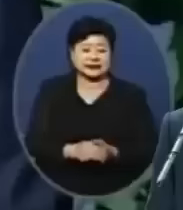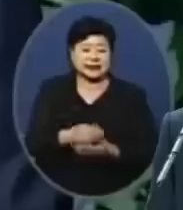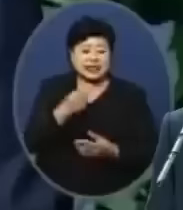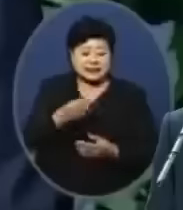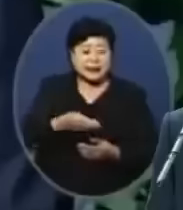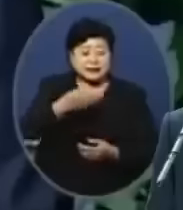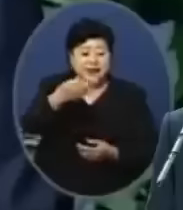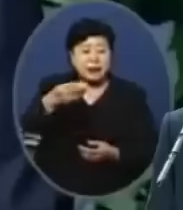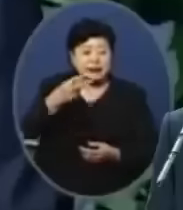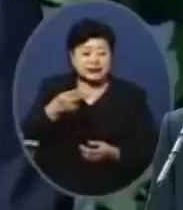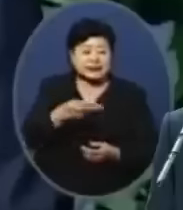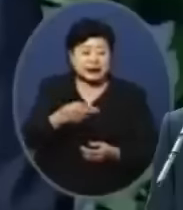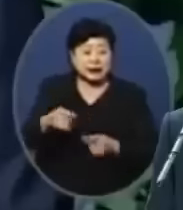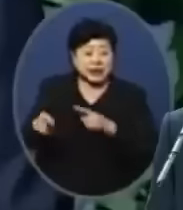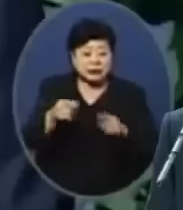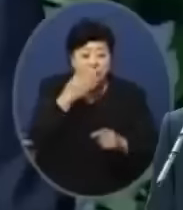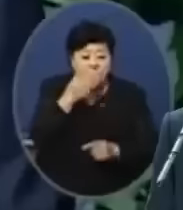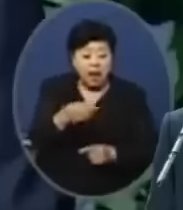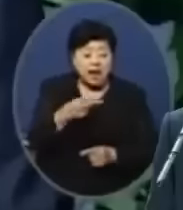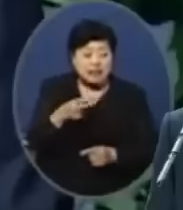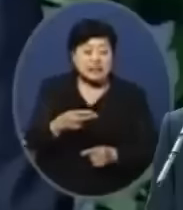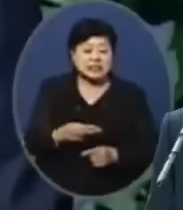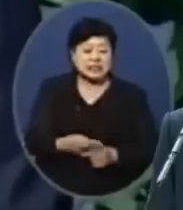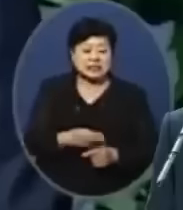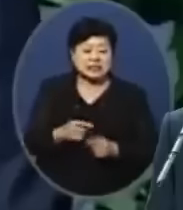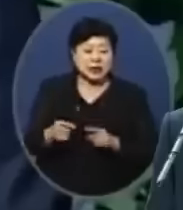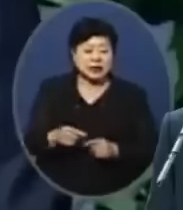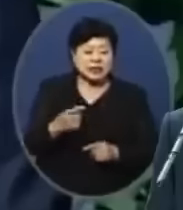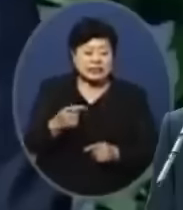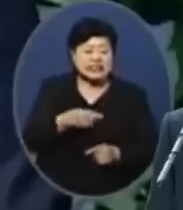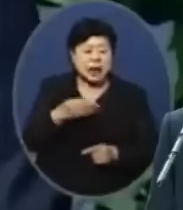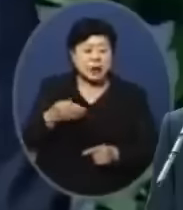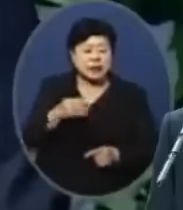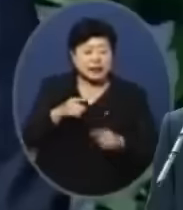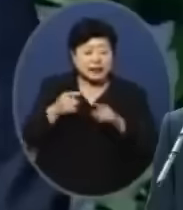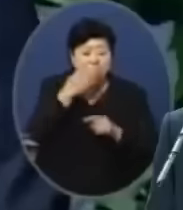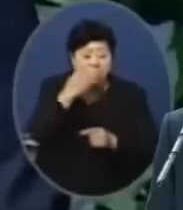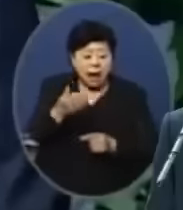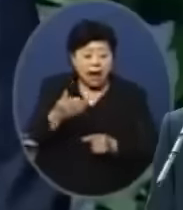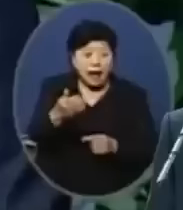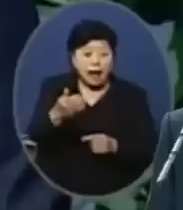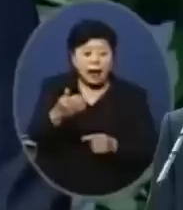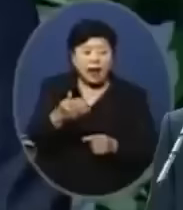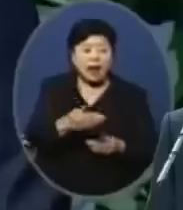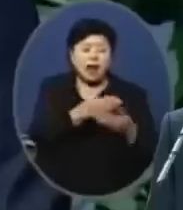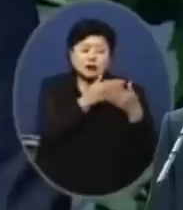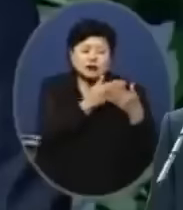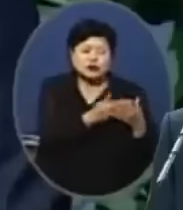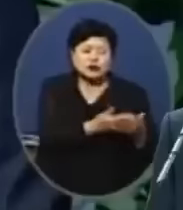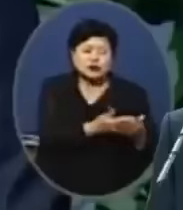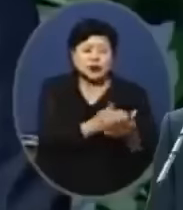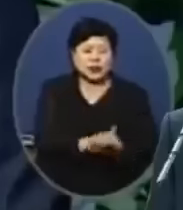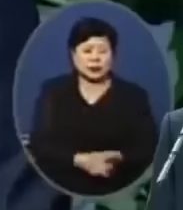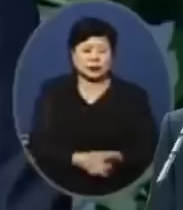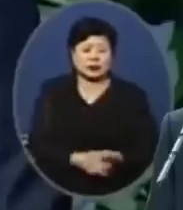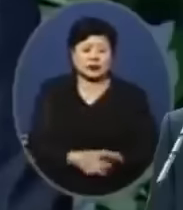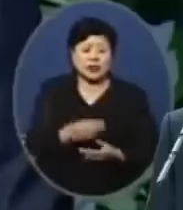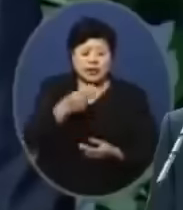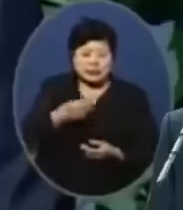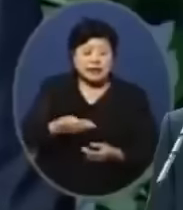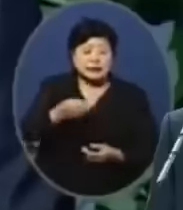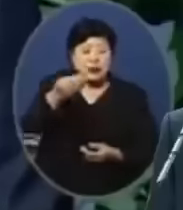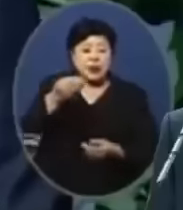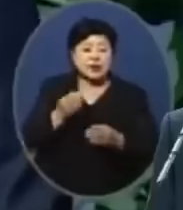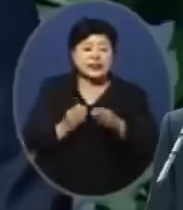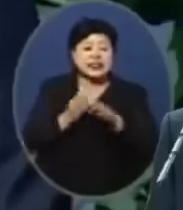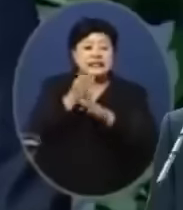3차원은 2차원을 다스릴 수 있고 2차원은 1차원을 다스릴 수 있는 것입니다. 굉장히 그것이 중요한 것입니다. 3차원 이상의